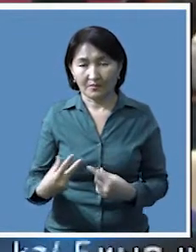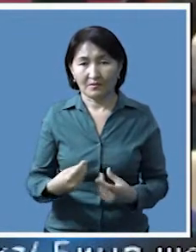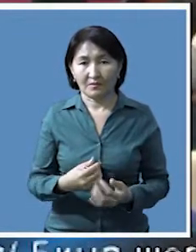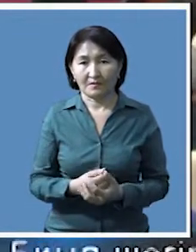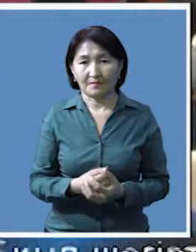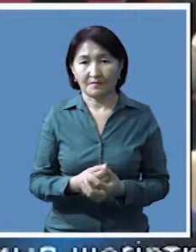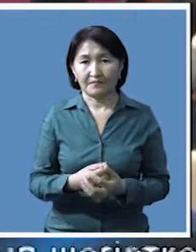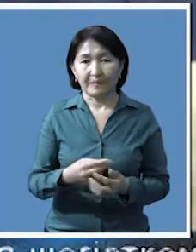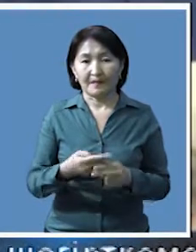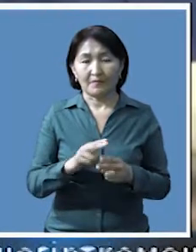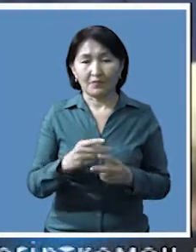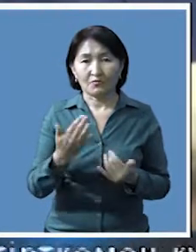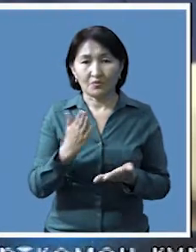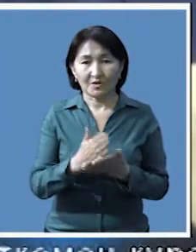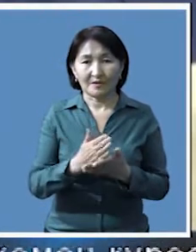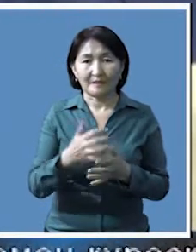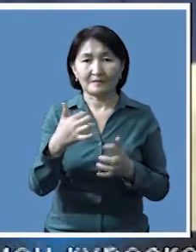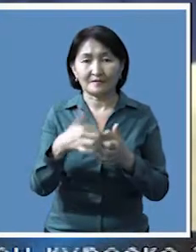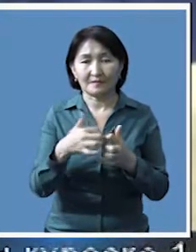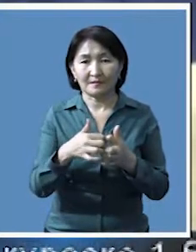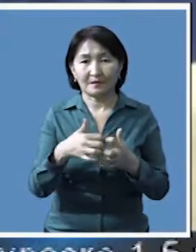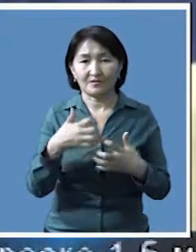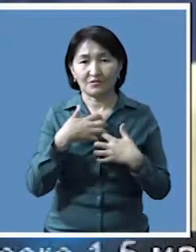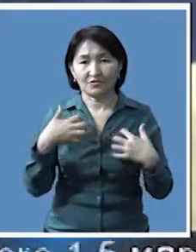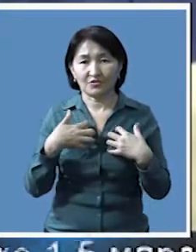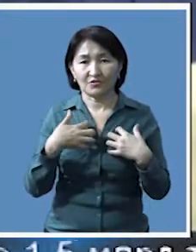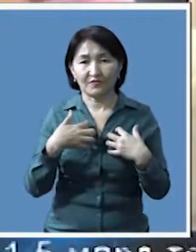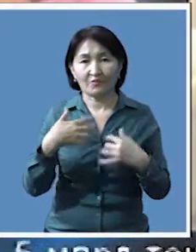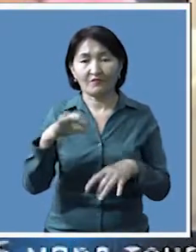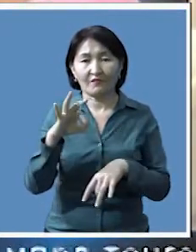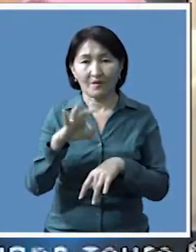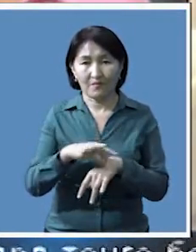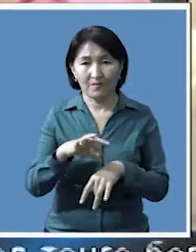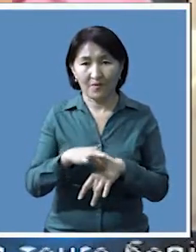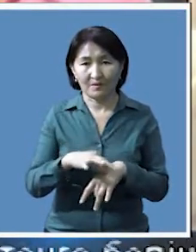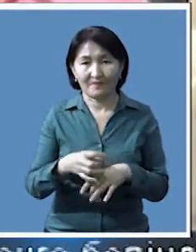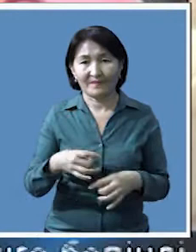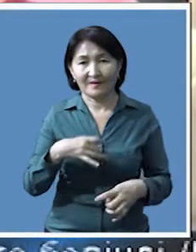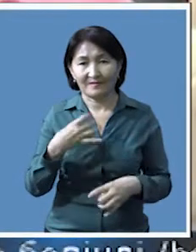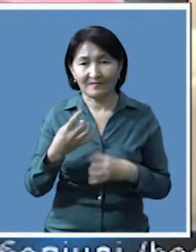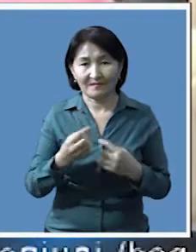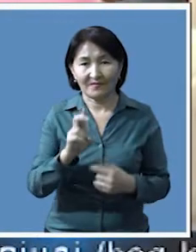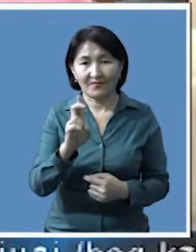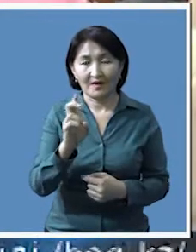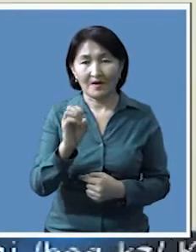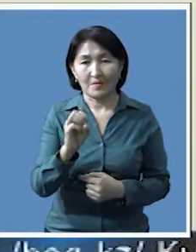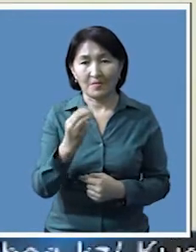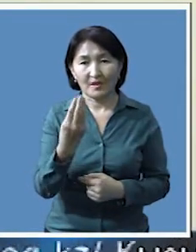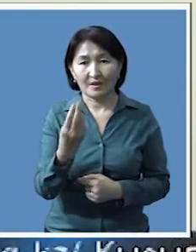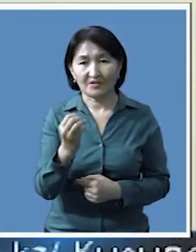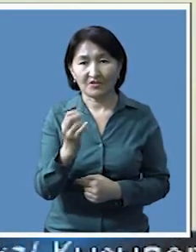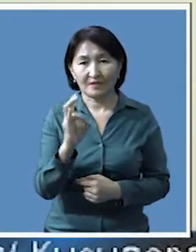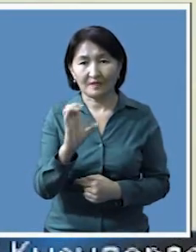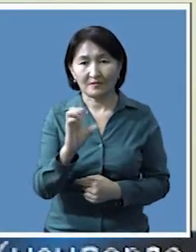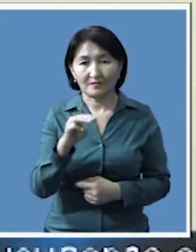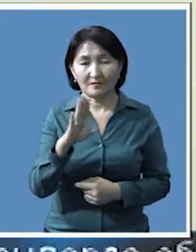биыл ірі қараның 75%, ұсақ малдар мен жылқының 26%-на екпе жұмыстары жүргізілмеген. Бүгінгі күні